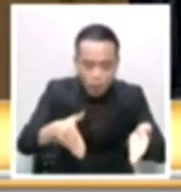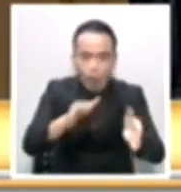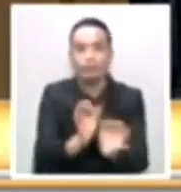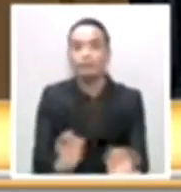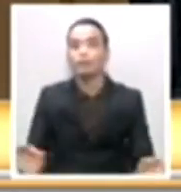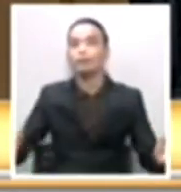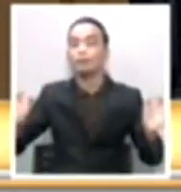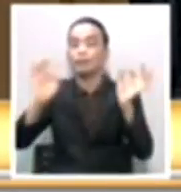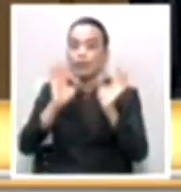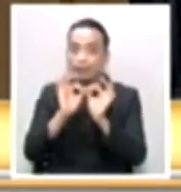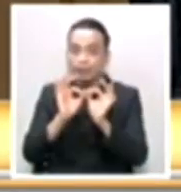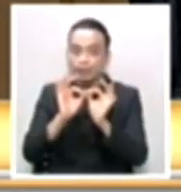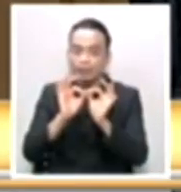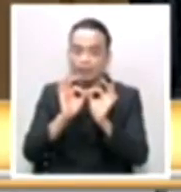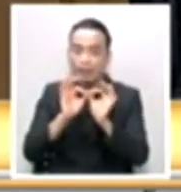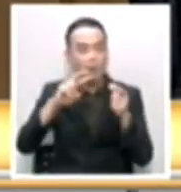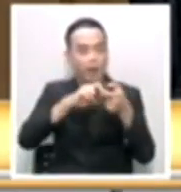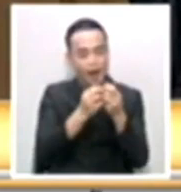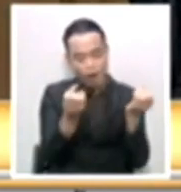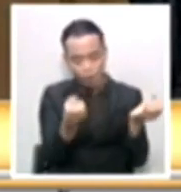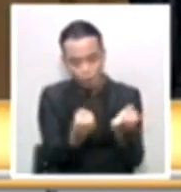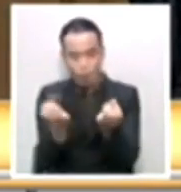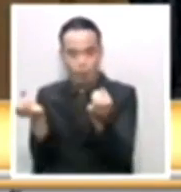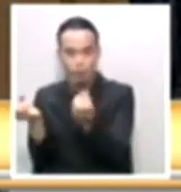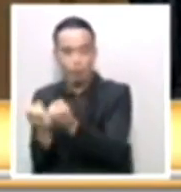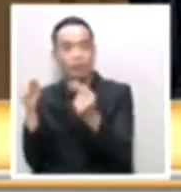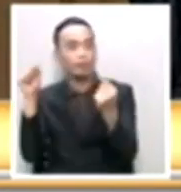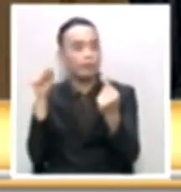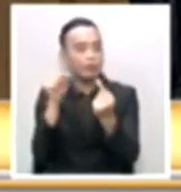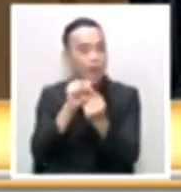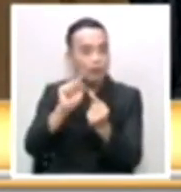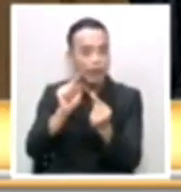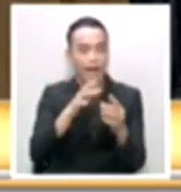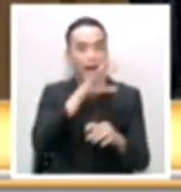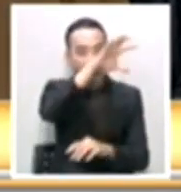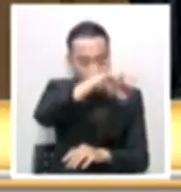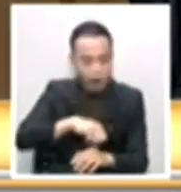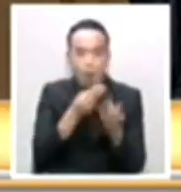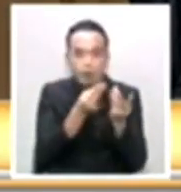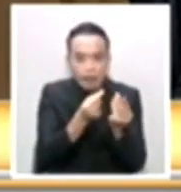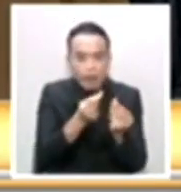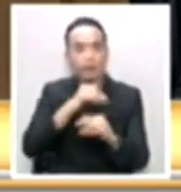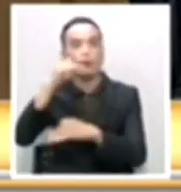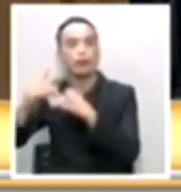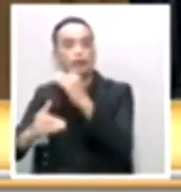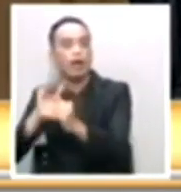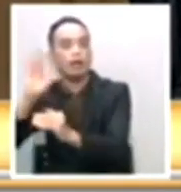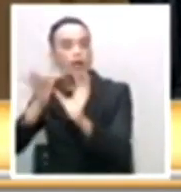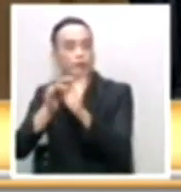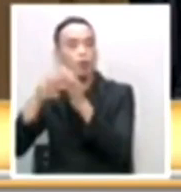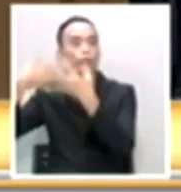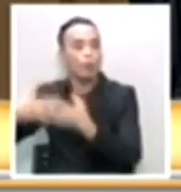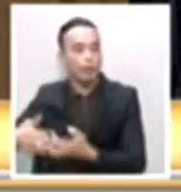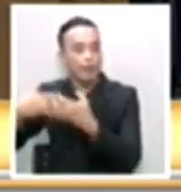น้ำไม่ได้รับผลกระทบจากการนำพื้นที่ไปใช้ในการพัฒนาเช่นอุตสาหกรรมนะ